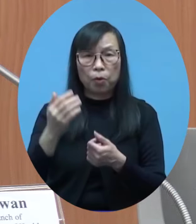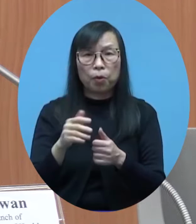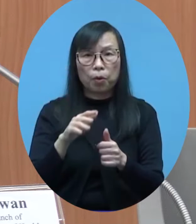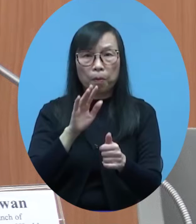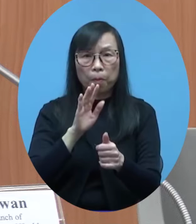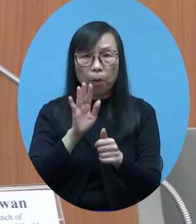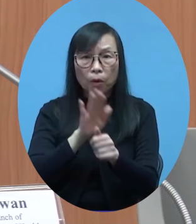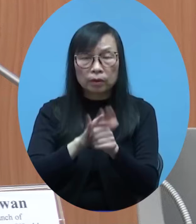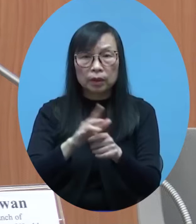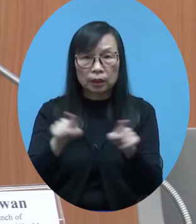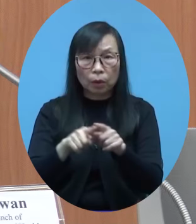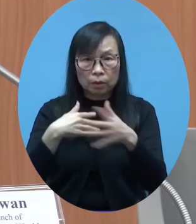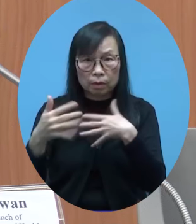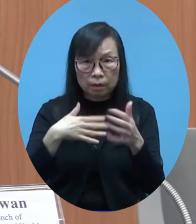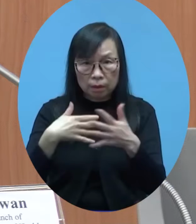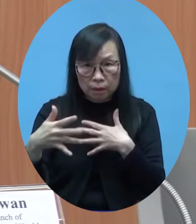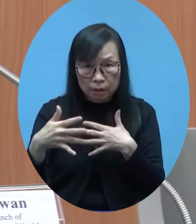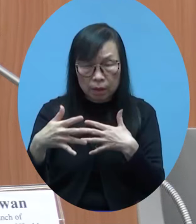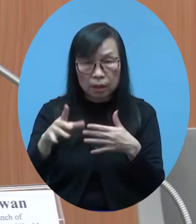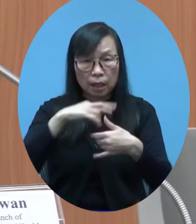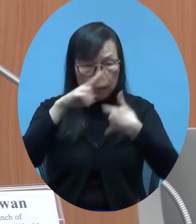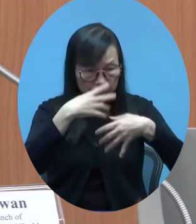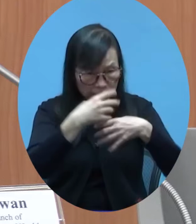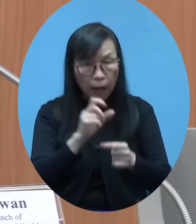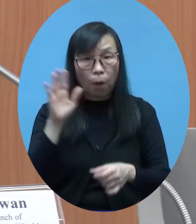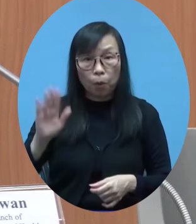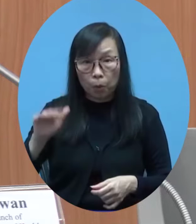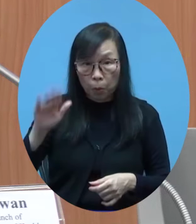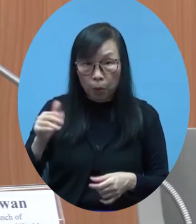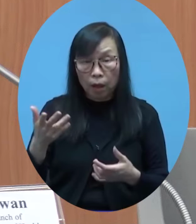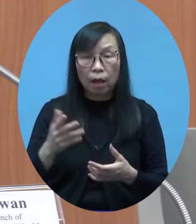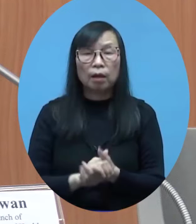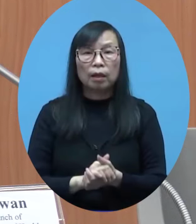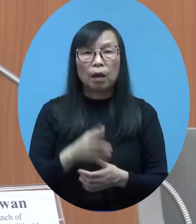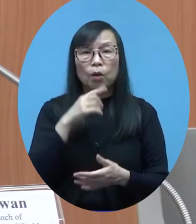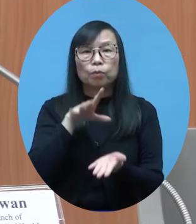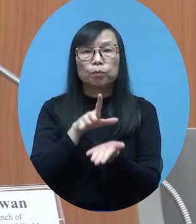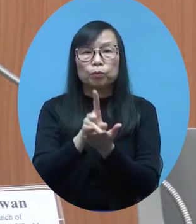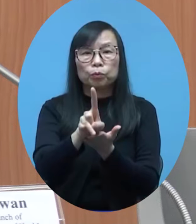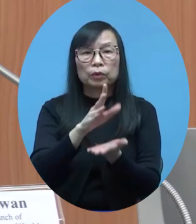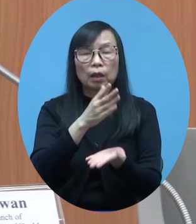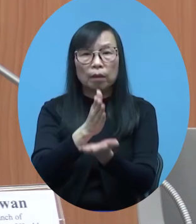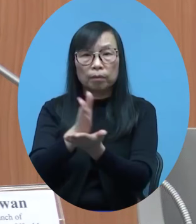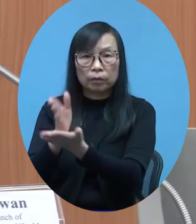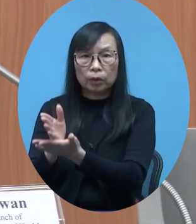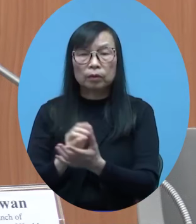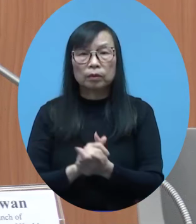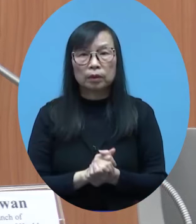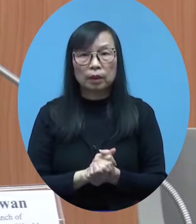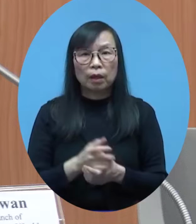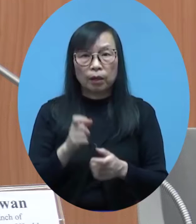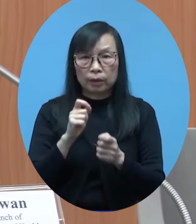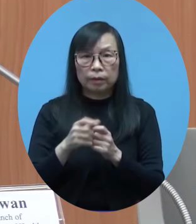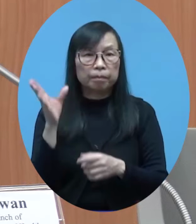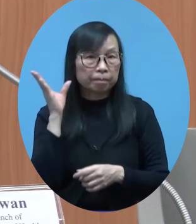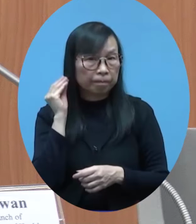嘅同事咧做翻嗰個檢測？咁咧喺唔同專家嗰個提議咧，其實我哋都有即係仔細去聆